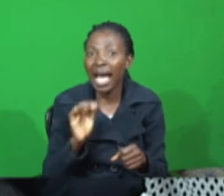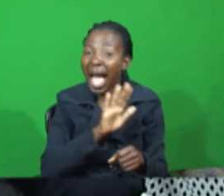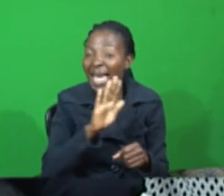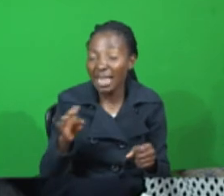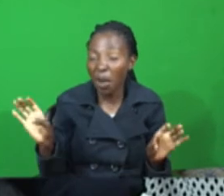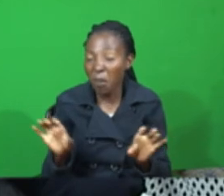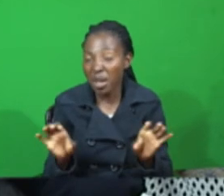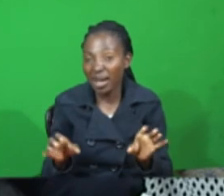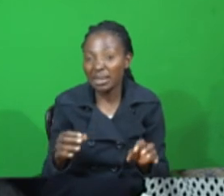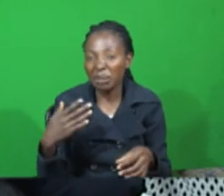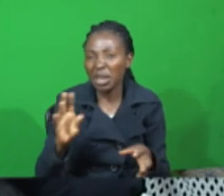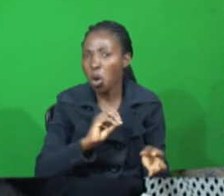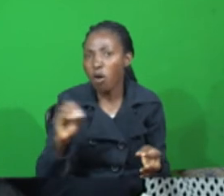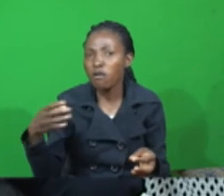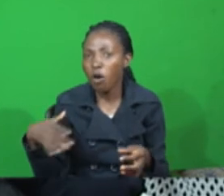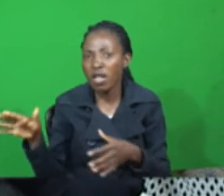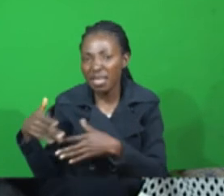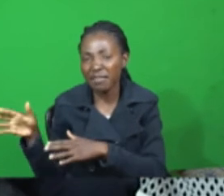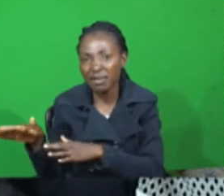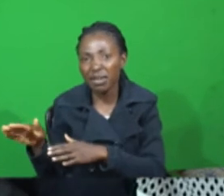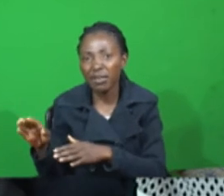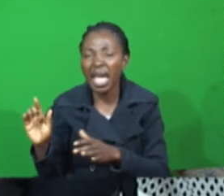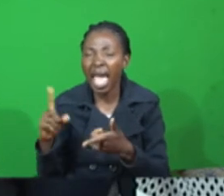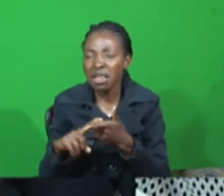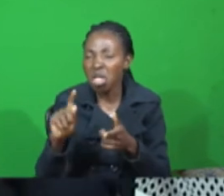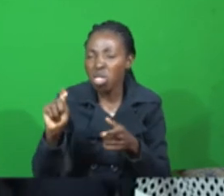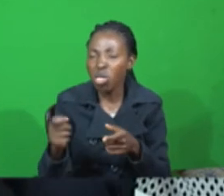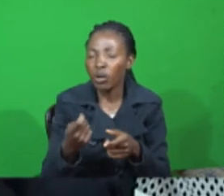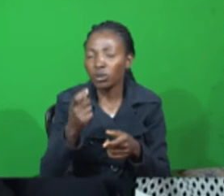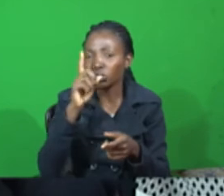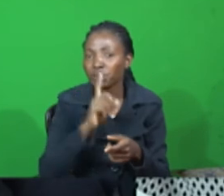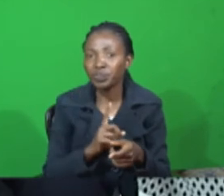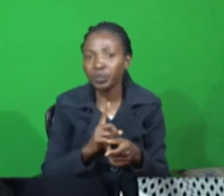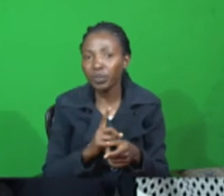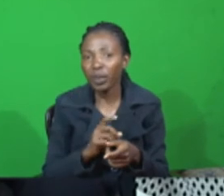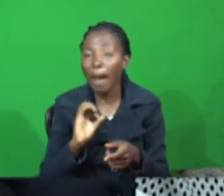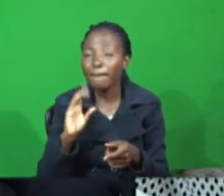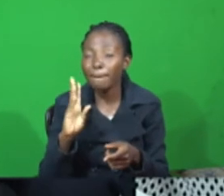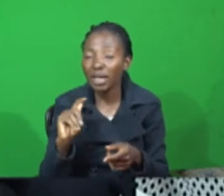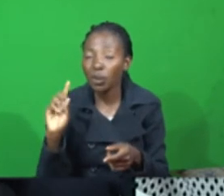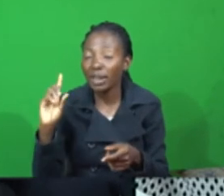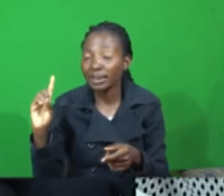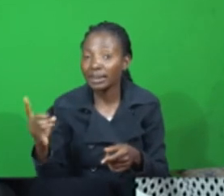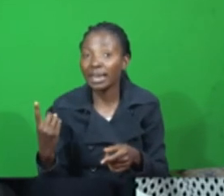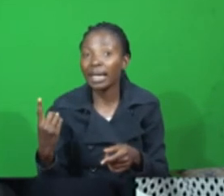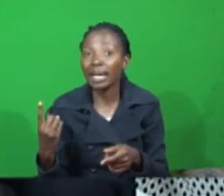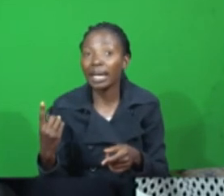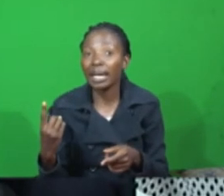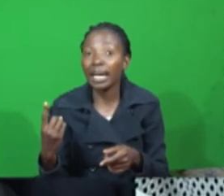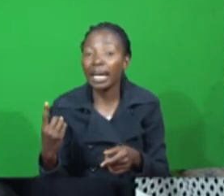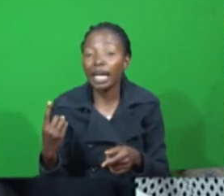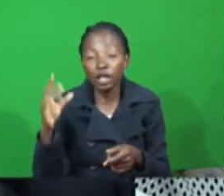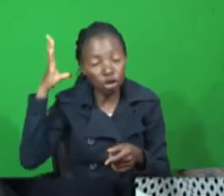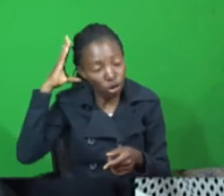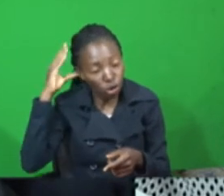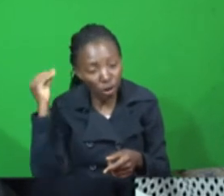pamba witewo kutaimira ari mumba wovhara mato Josefa akatiza hanzi mumwe musi zvatozoipa